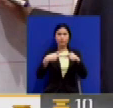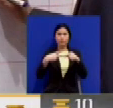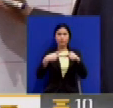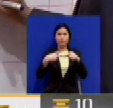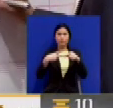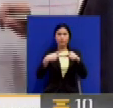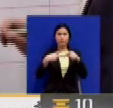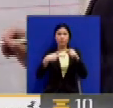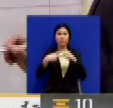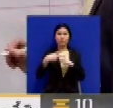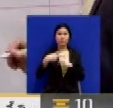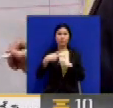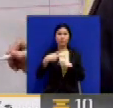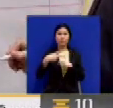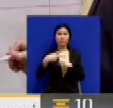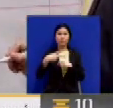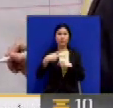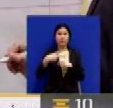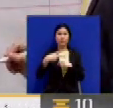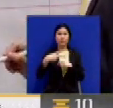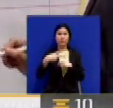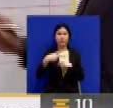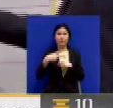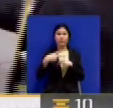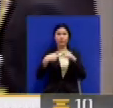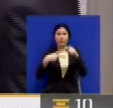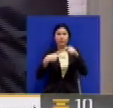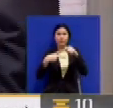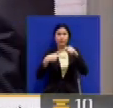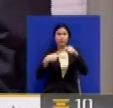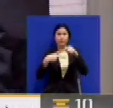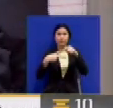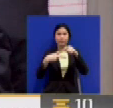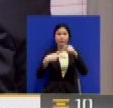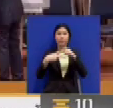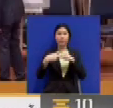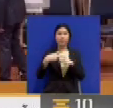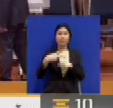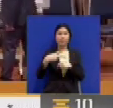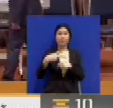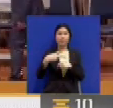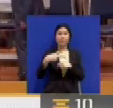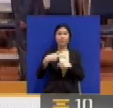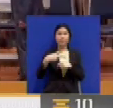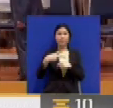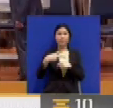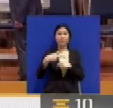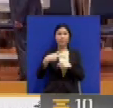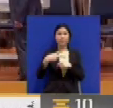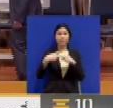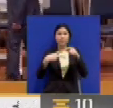ย ไปแล้วก็เข้าไปก็ไปแก้รัฐธรรมนูญแล้วก็ว่าไป ทุกฝ่ายก็สมประโยชน์เหมือนในเมื่อไม่มีคณะ3ลุงโควต้ากลางแล้วเนี่ยเก้าอี้ก็เฉลี่ยกันไว้อย่างเหมาะสมเหมาะเจ